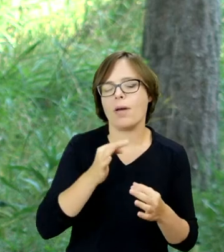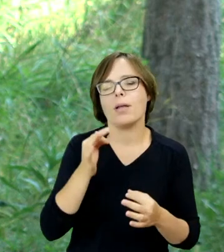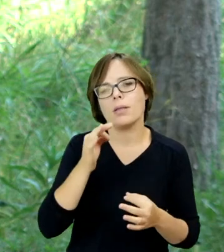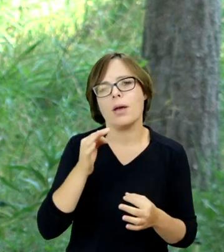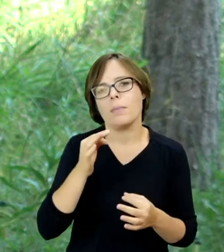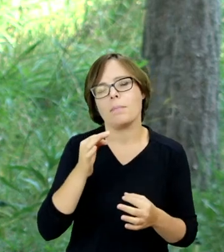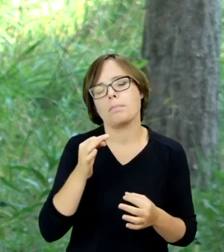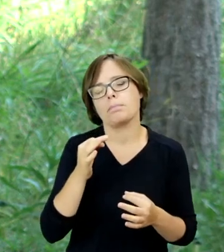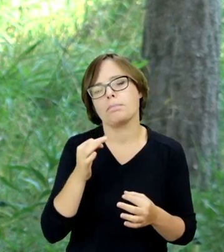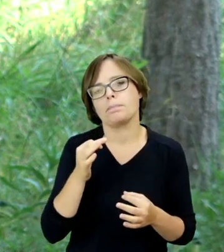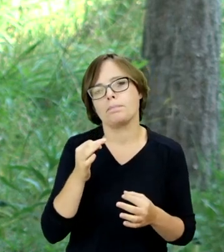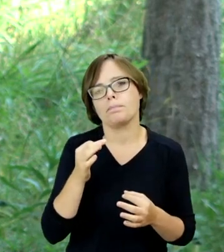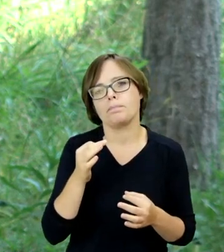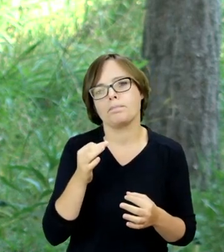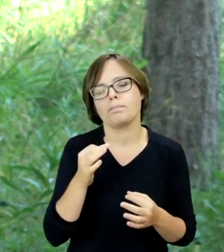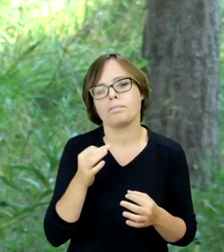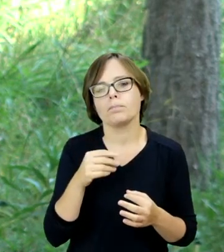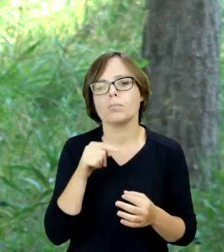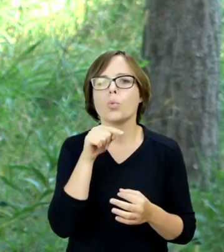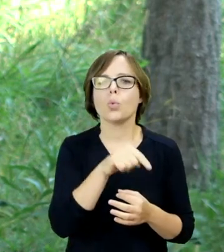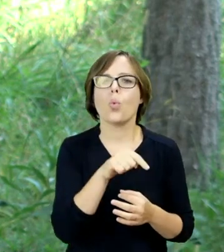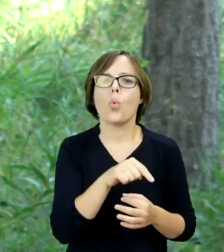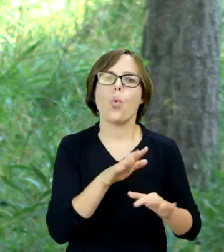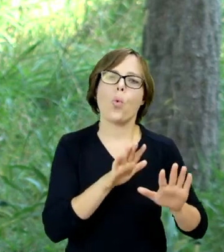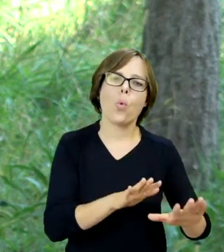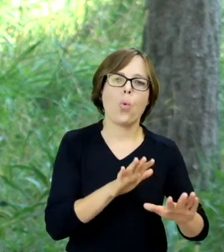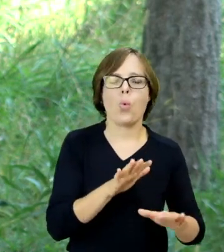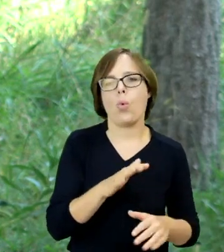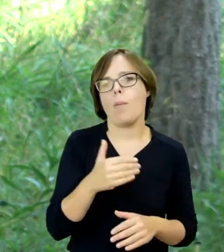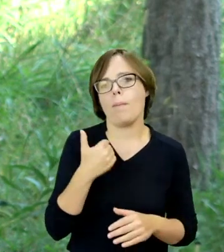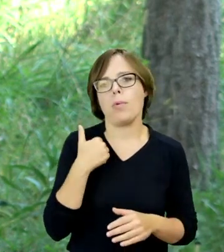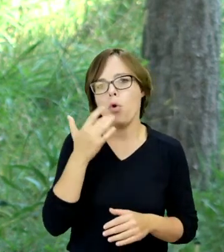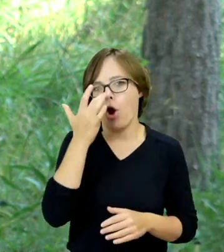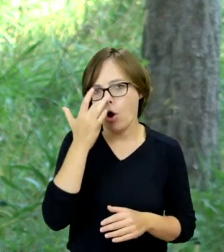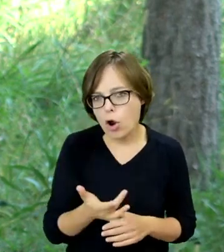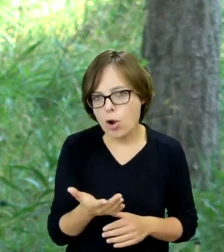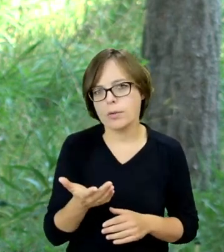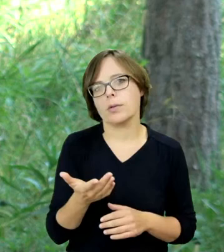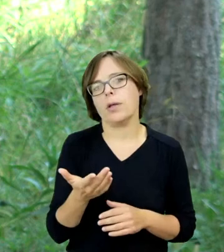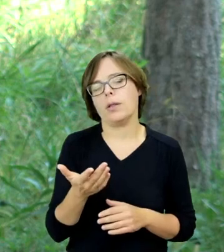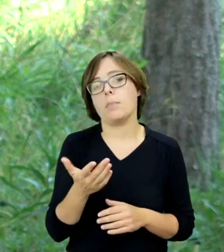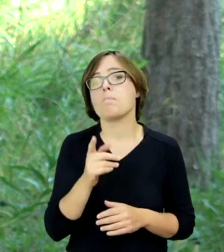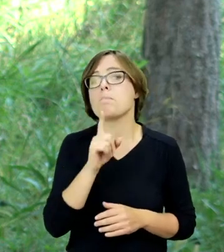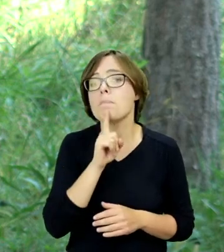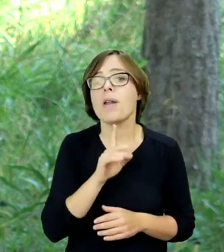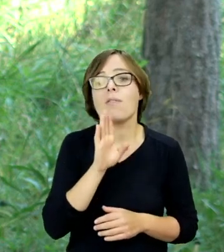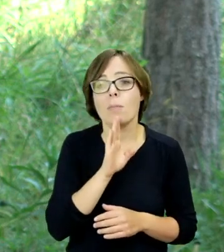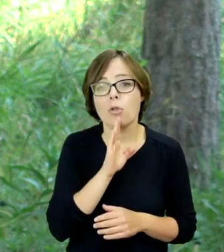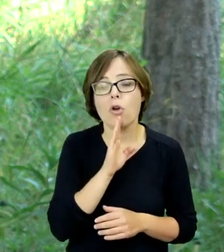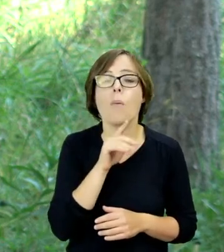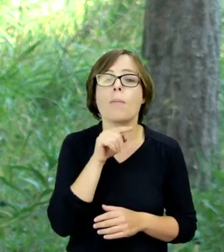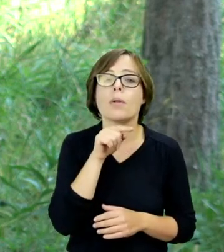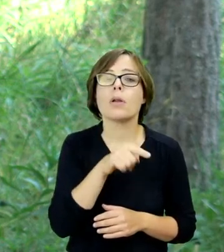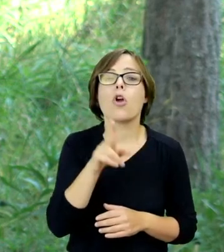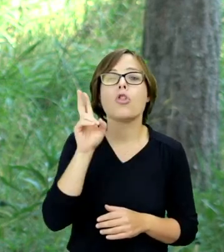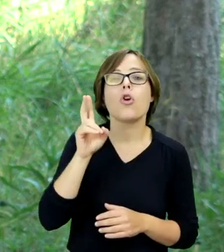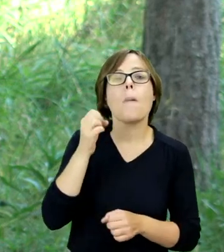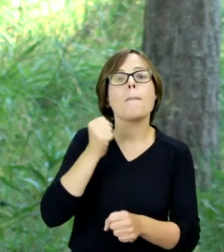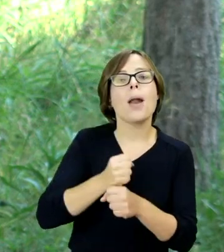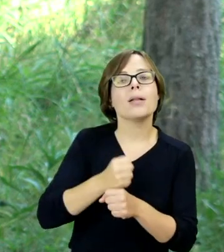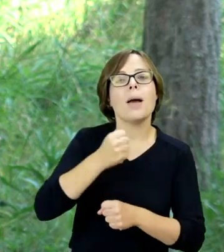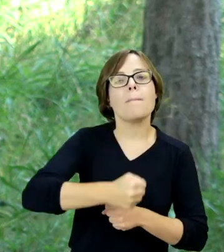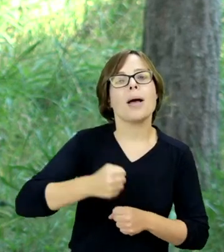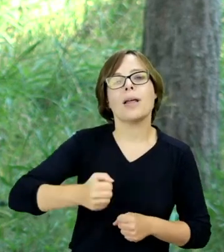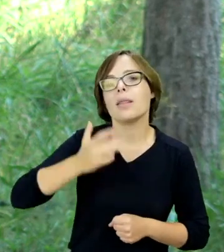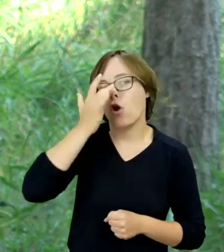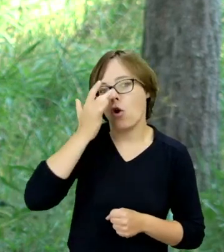wiemy, że przebywali tutaj Rosjanie, być prawdopodobnie pracownicy ambasady sowieckiej, być może było